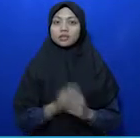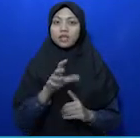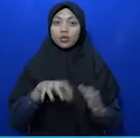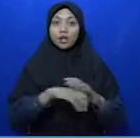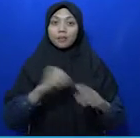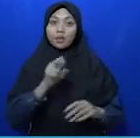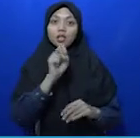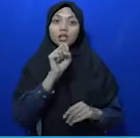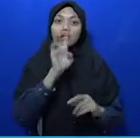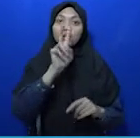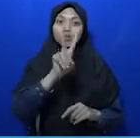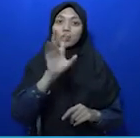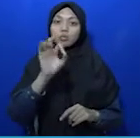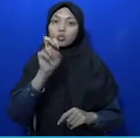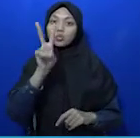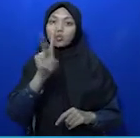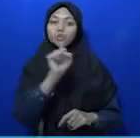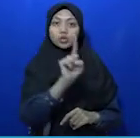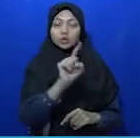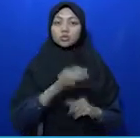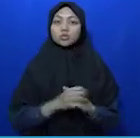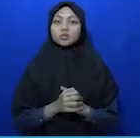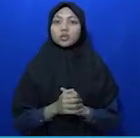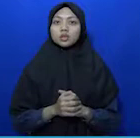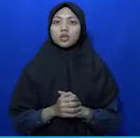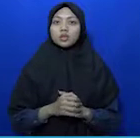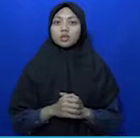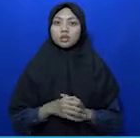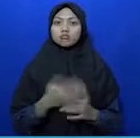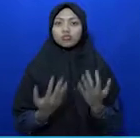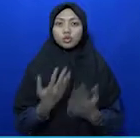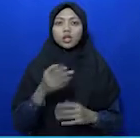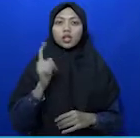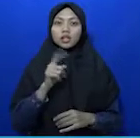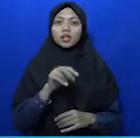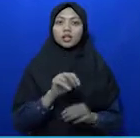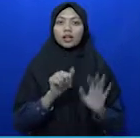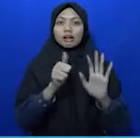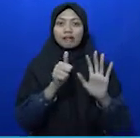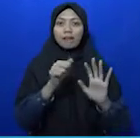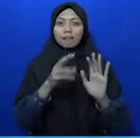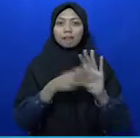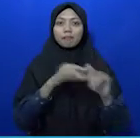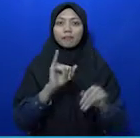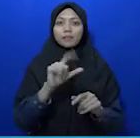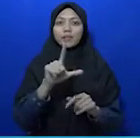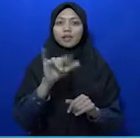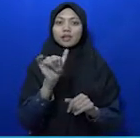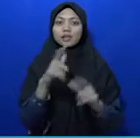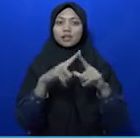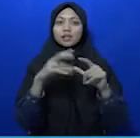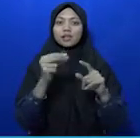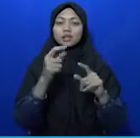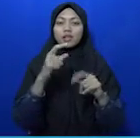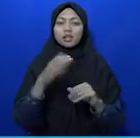2021 itu sekitar 6,4 miliar US dollar. Nah, kalau kemudian